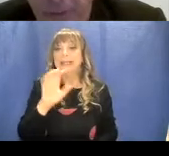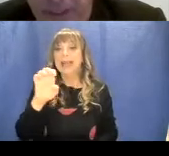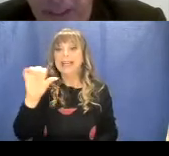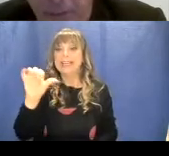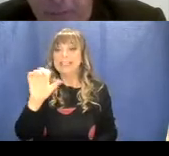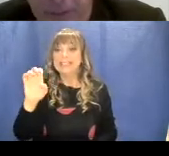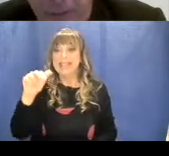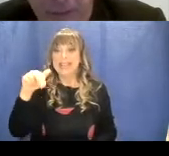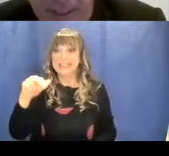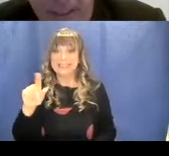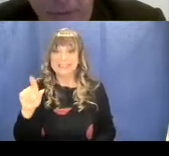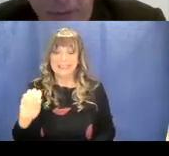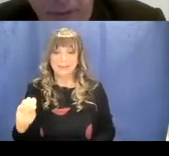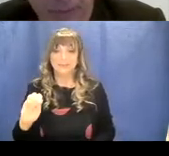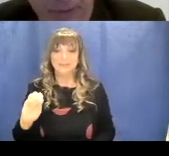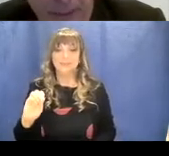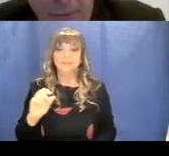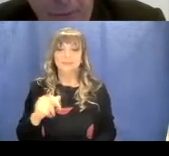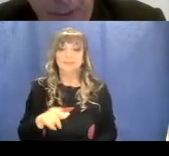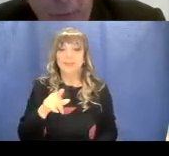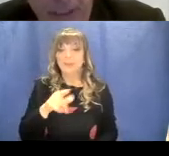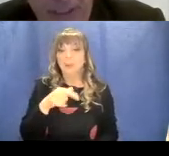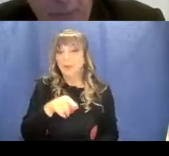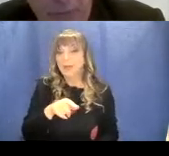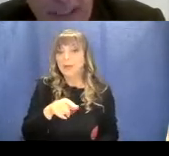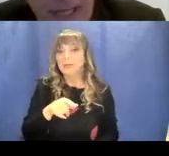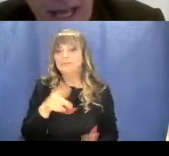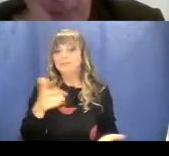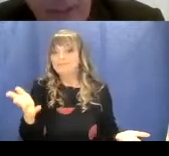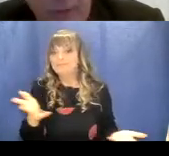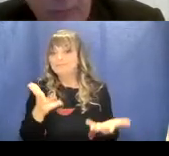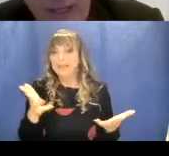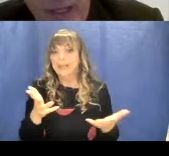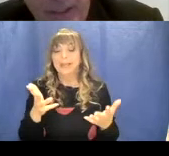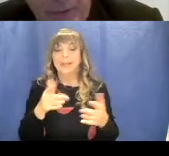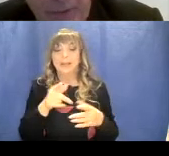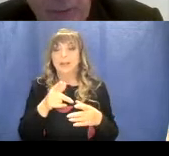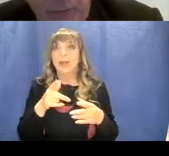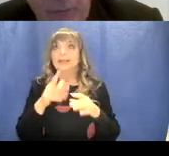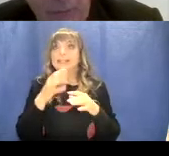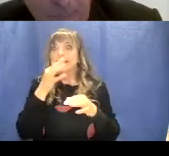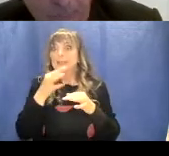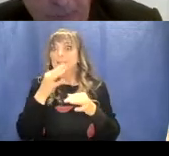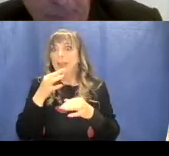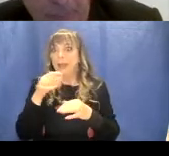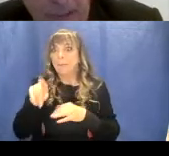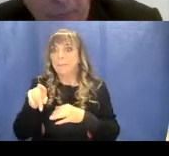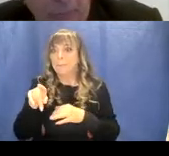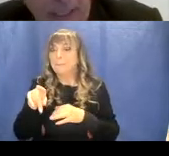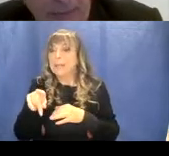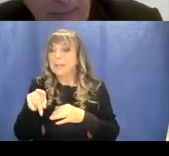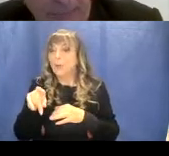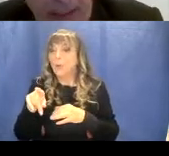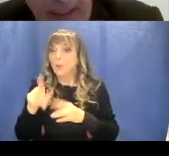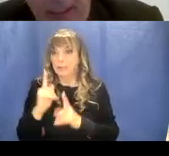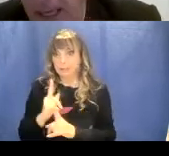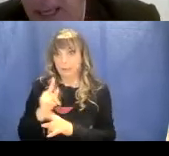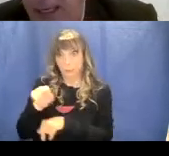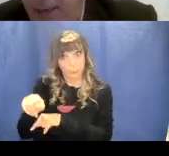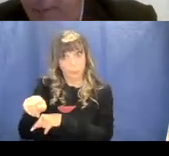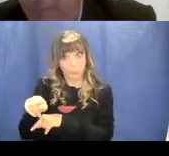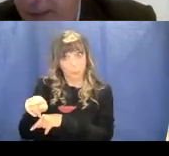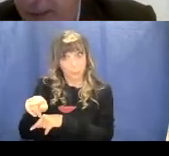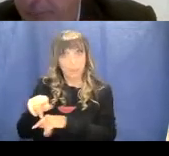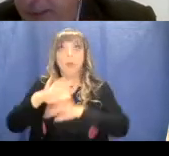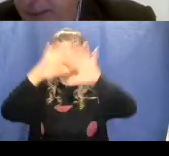giovato e pio x lo disegno dell'universo quindi in qualche modo la trama dell'universo secondo platone era